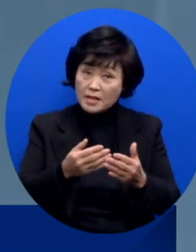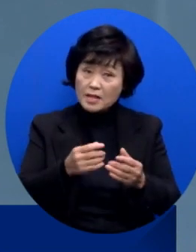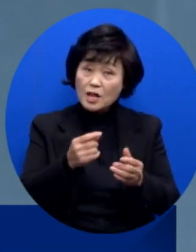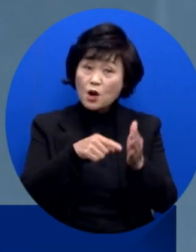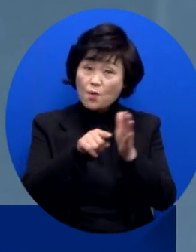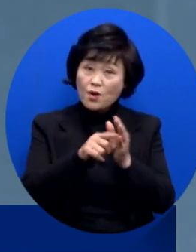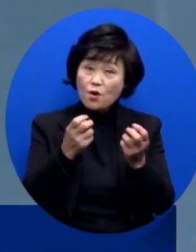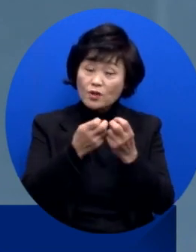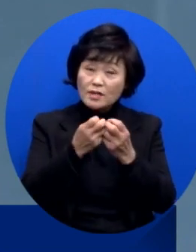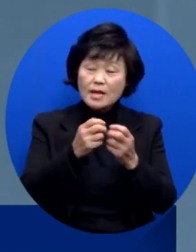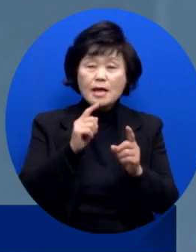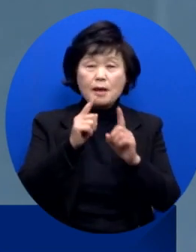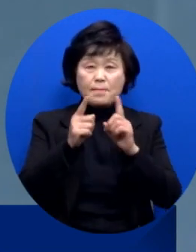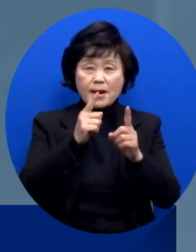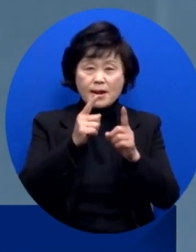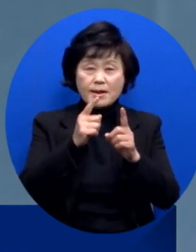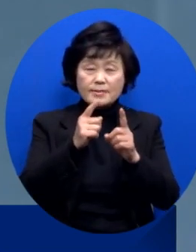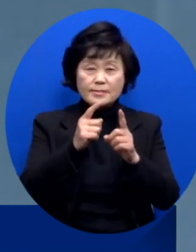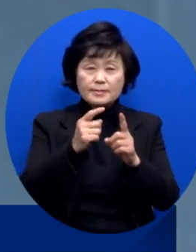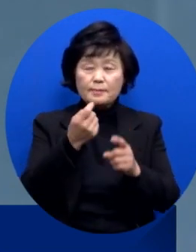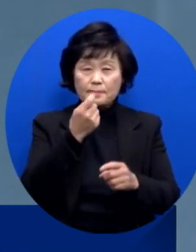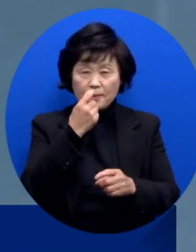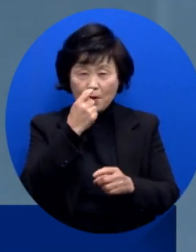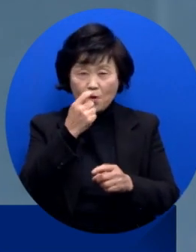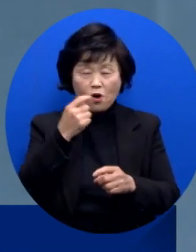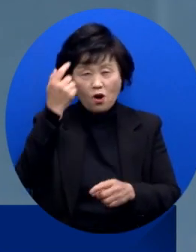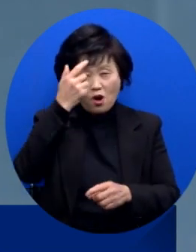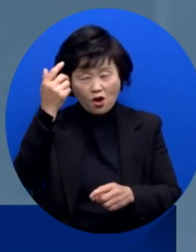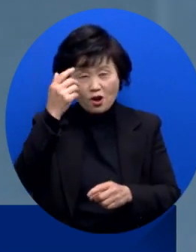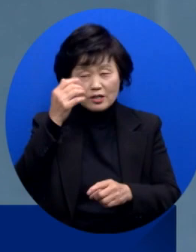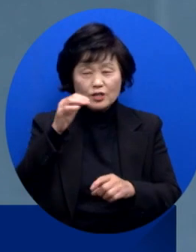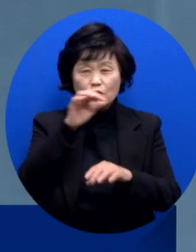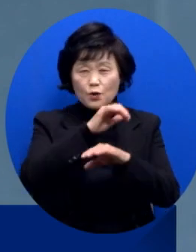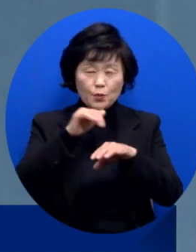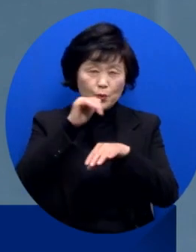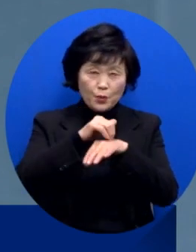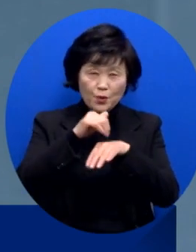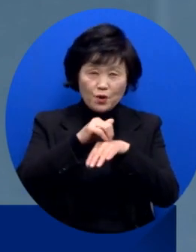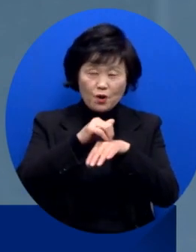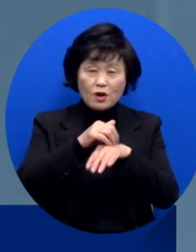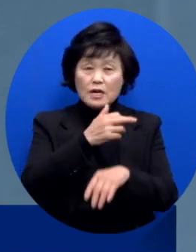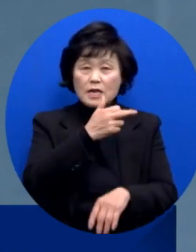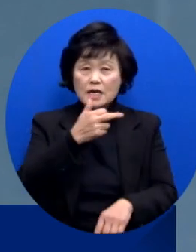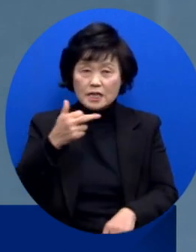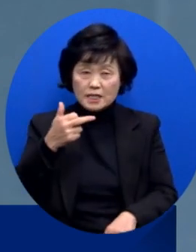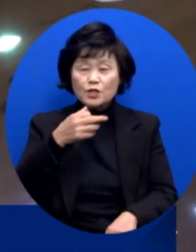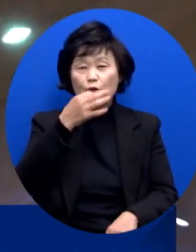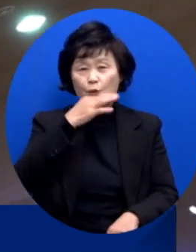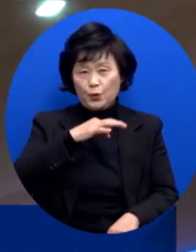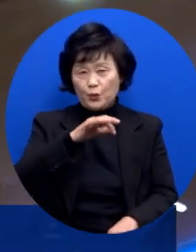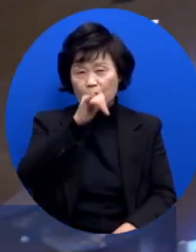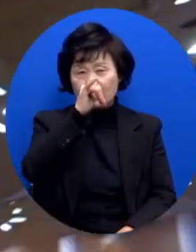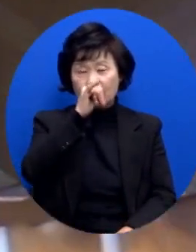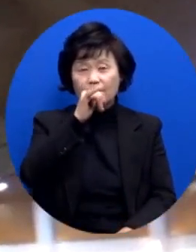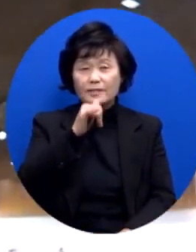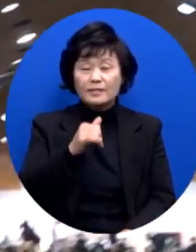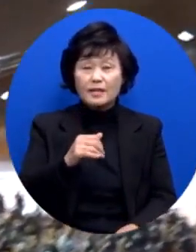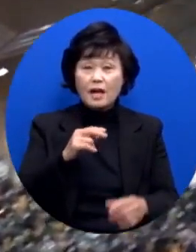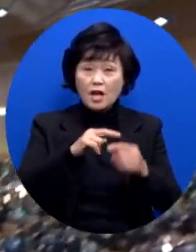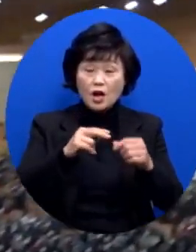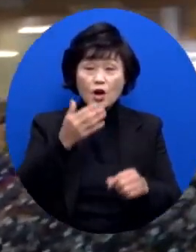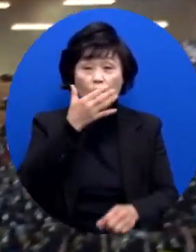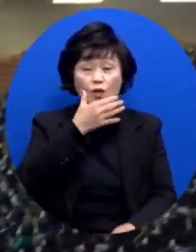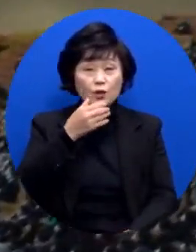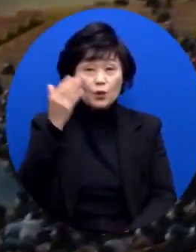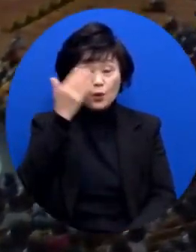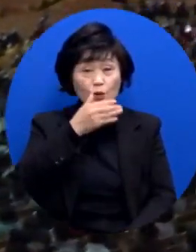그리고 기도해야 됩니다. 영적 훈련, 경건 훈련은 우리에게 큰 유익을 가져다 줍니다. 여의도